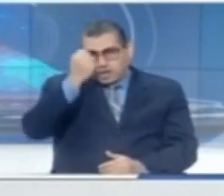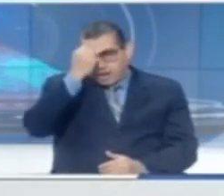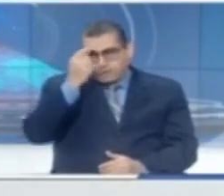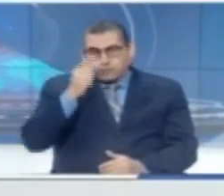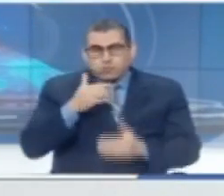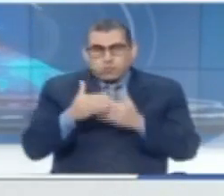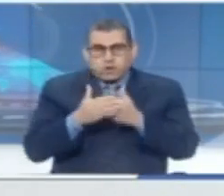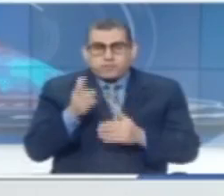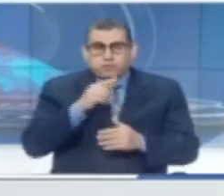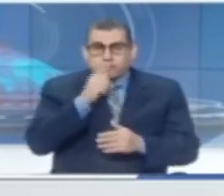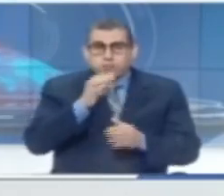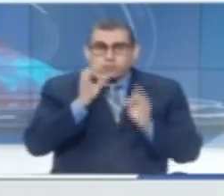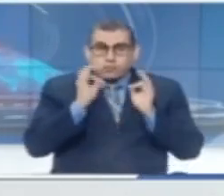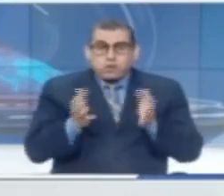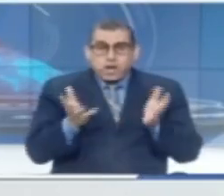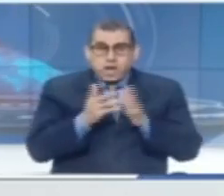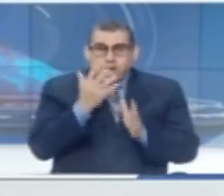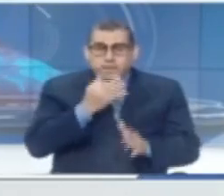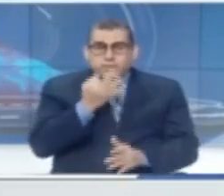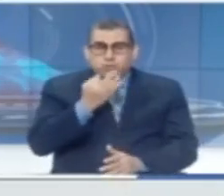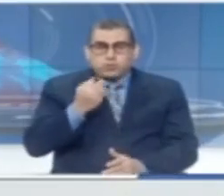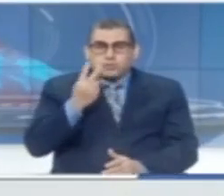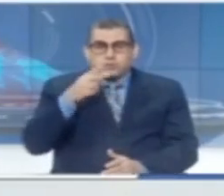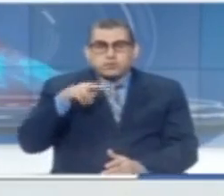318,000 حالة من أصل أكثر من